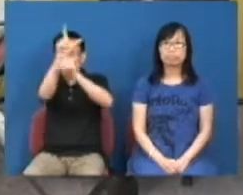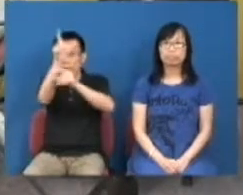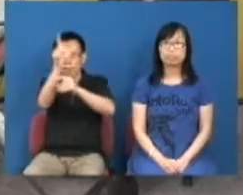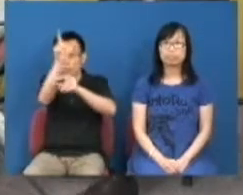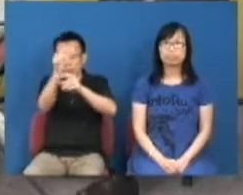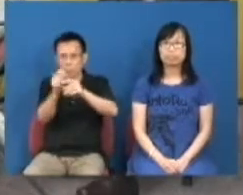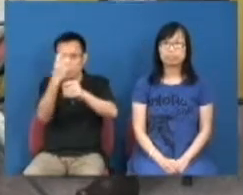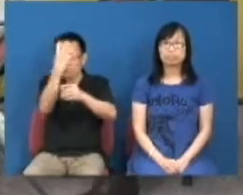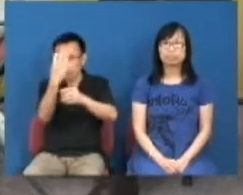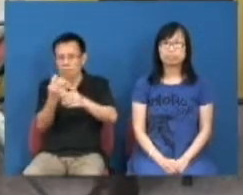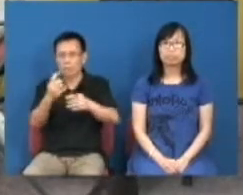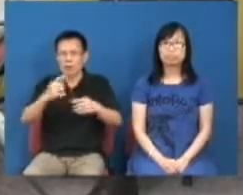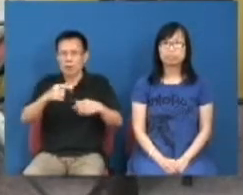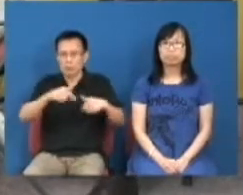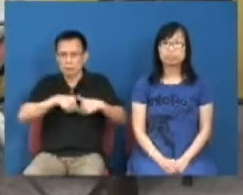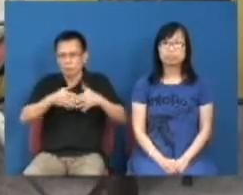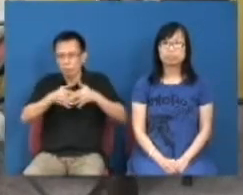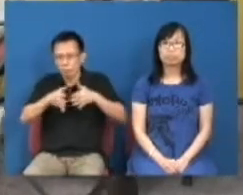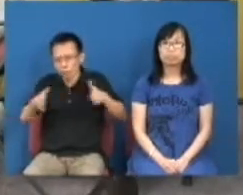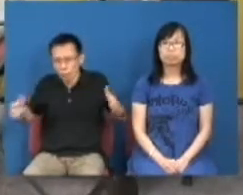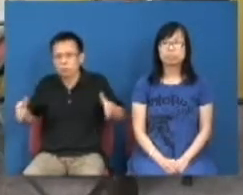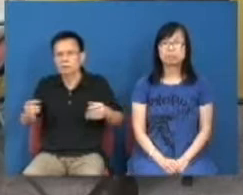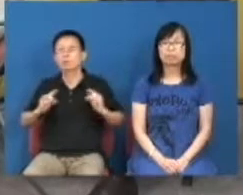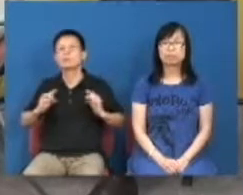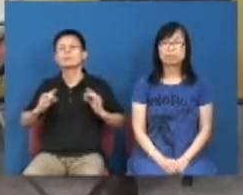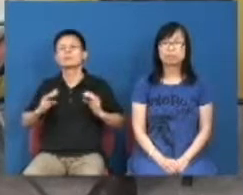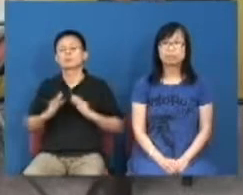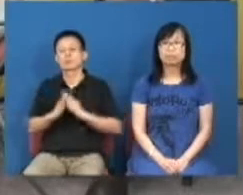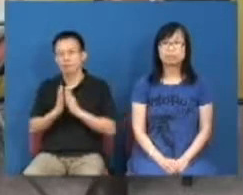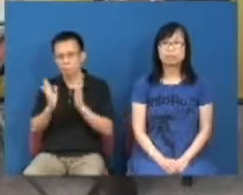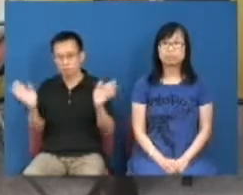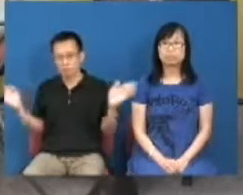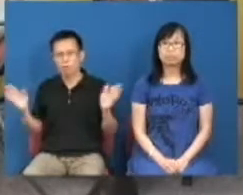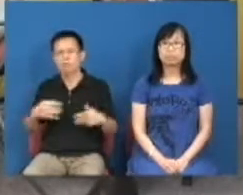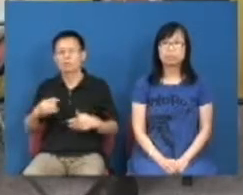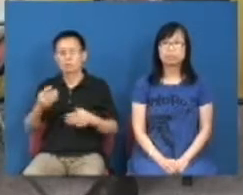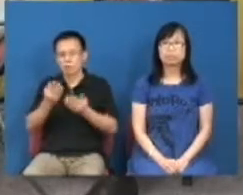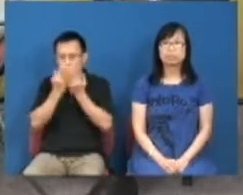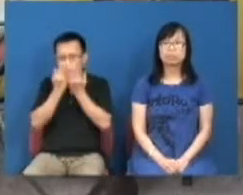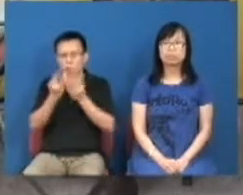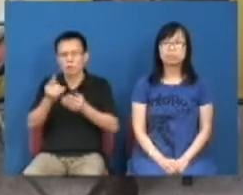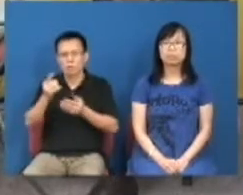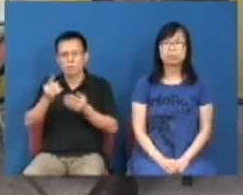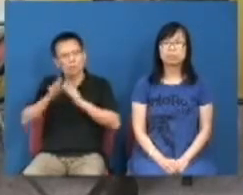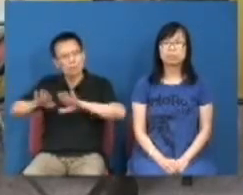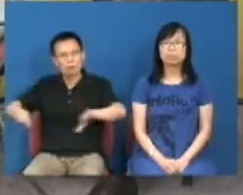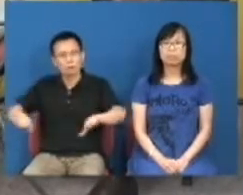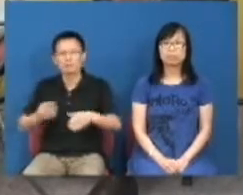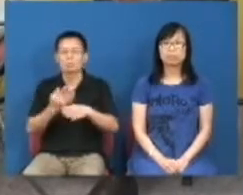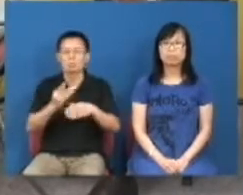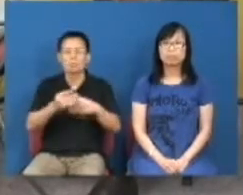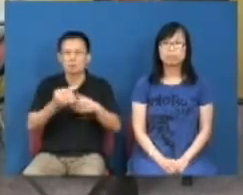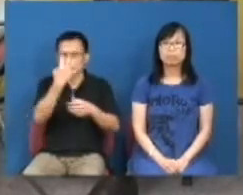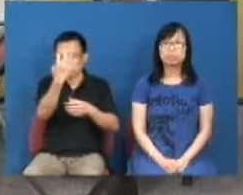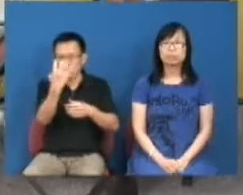心寬路自然闊喎，咁因為我都係即係讀過調解啦，咁啊考慮啲心寬路自然闊喺字面睇來